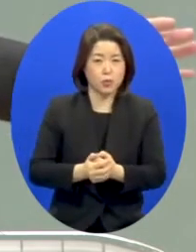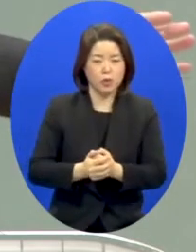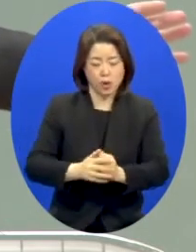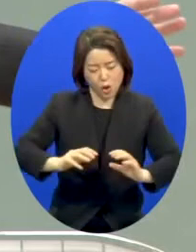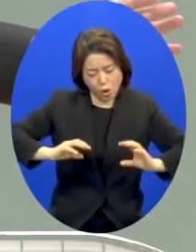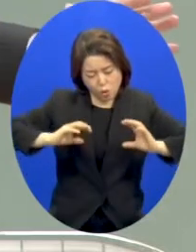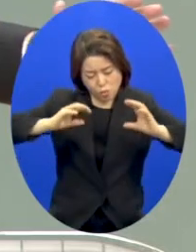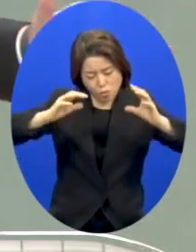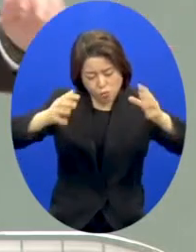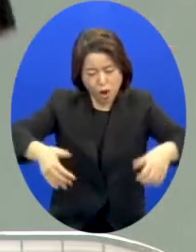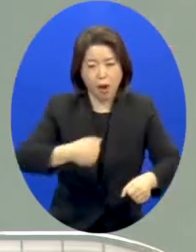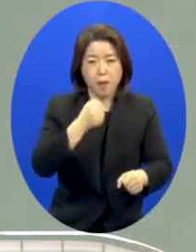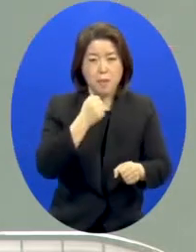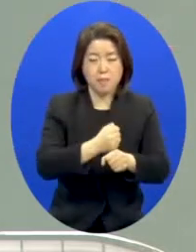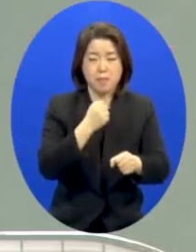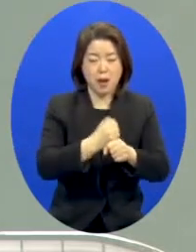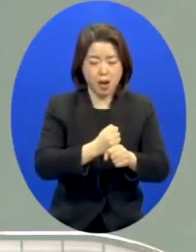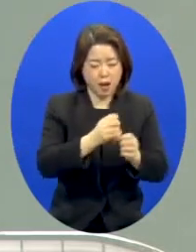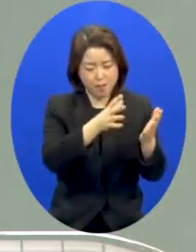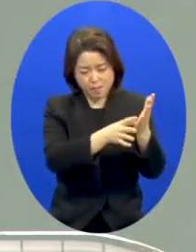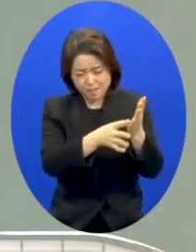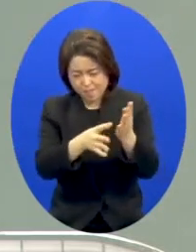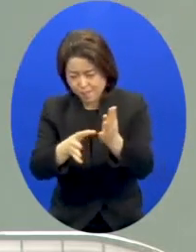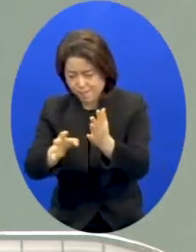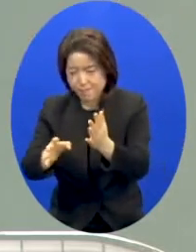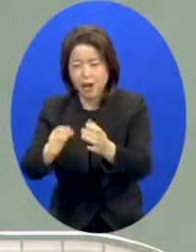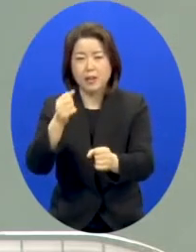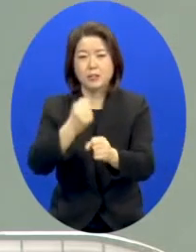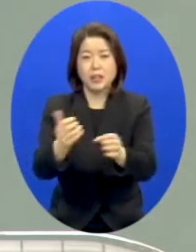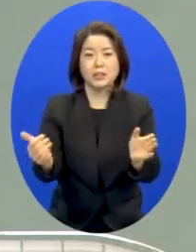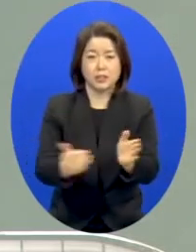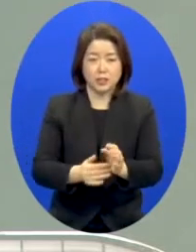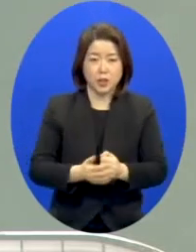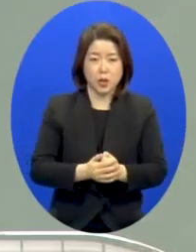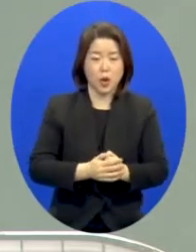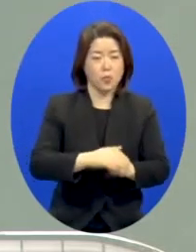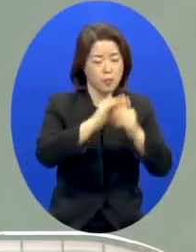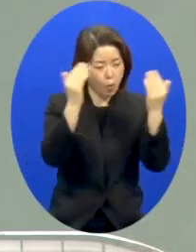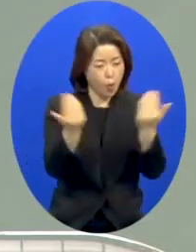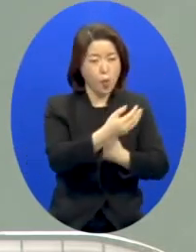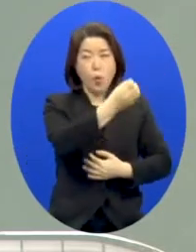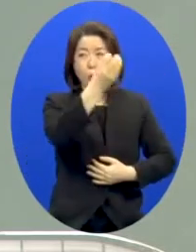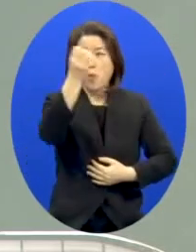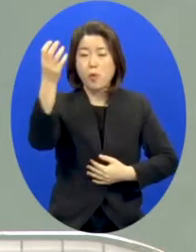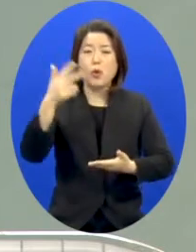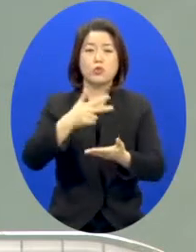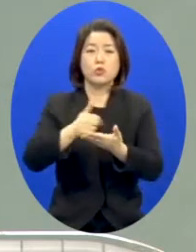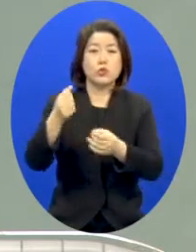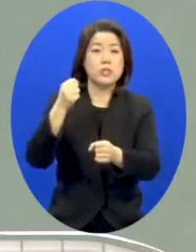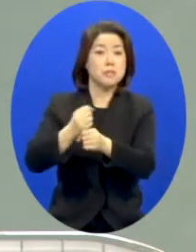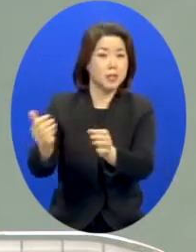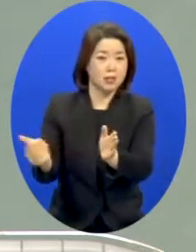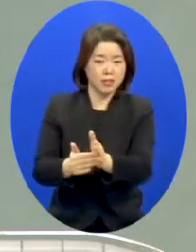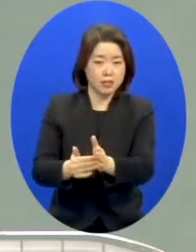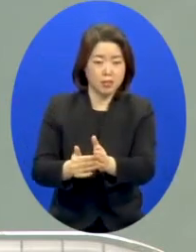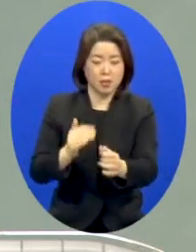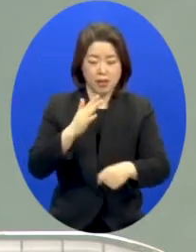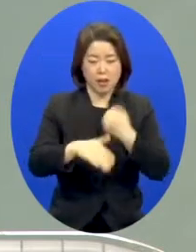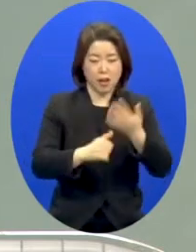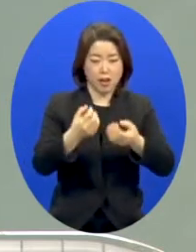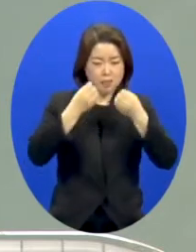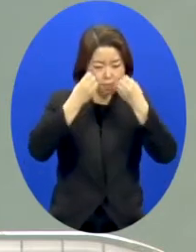창조하셨습니다 모든 별들을 다 주님 연한 드셨습니다 우리가 그 하나님의 창조를